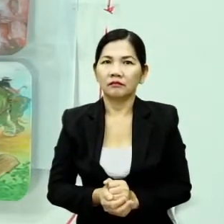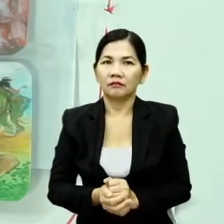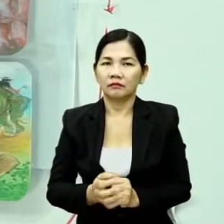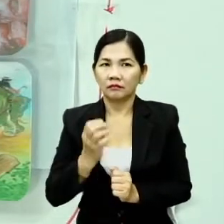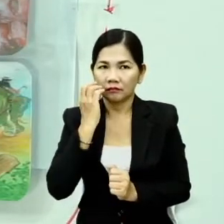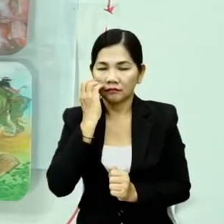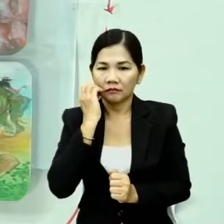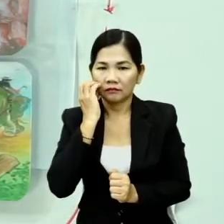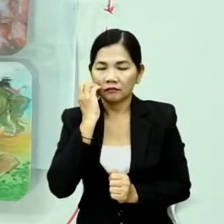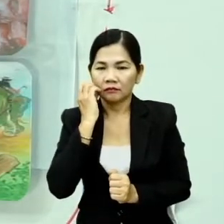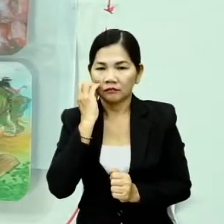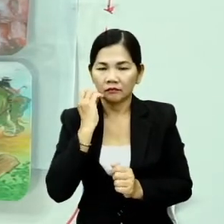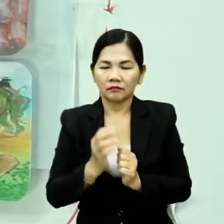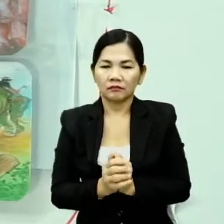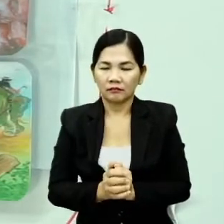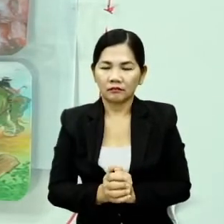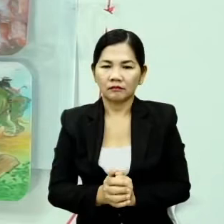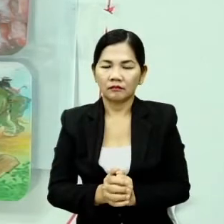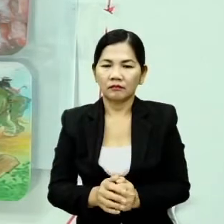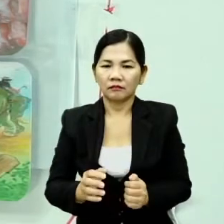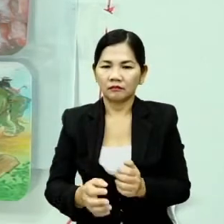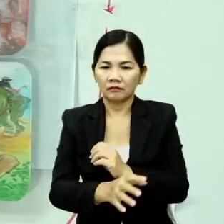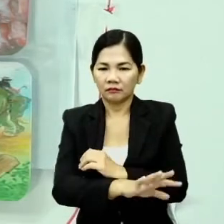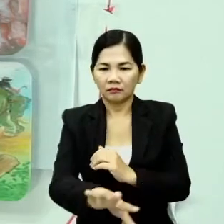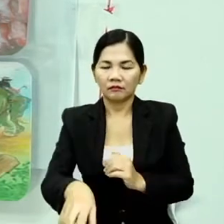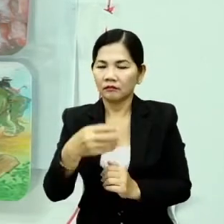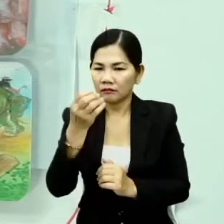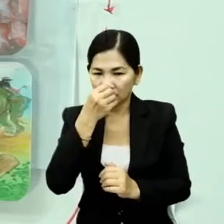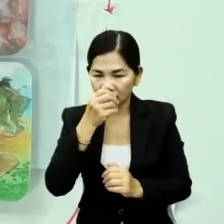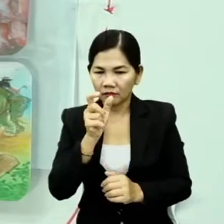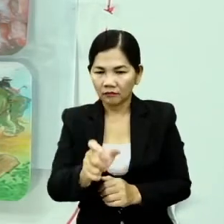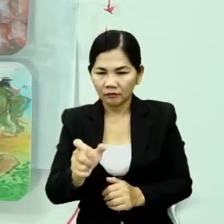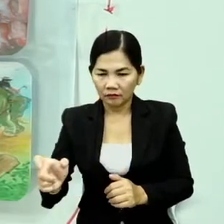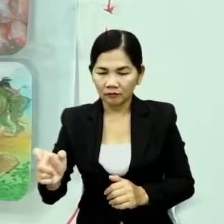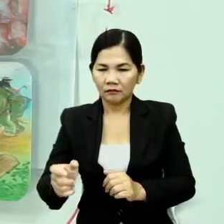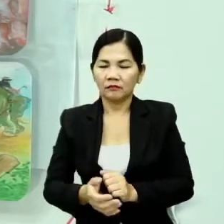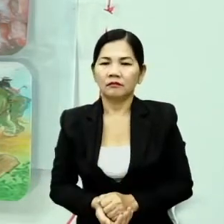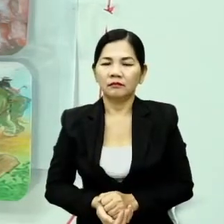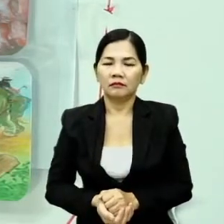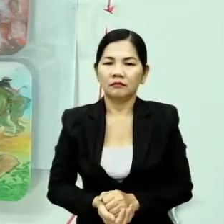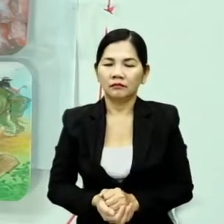cha kêu vô trái cha đi cứ một thua chia à ha xong rập một dương đai nè